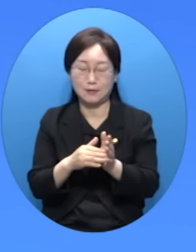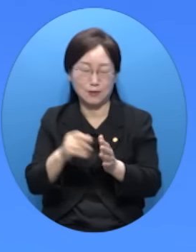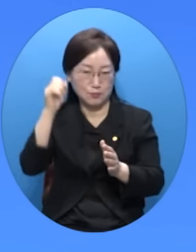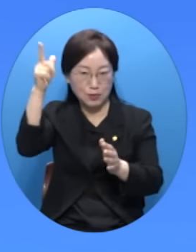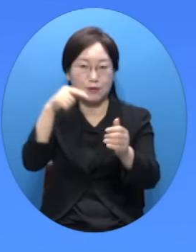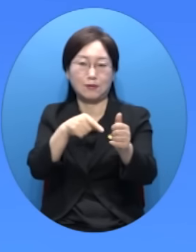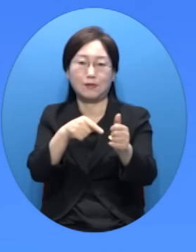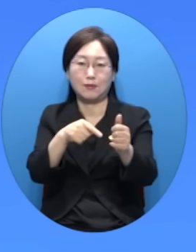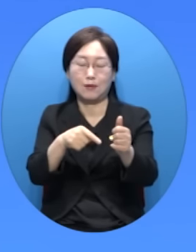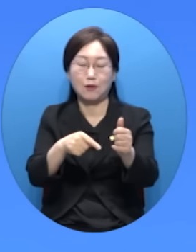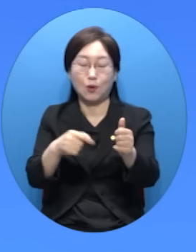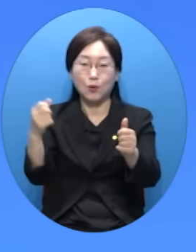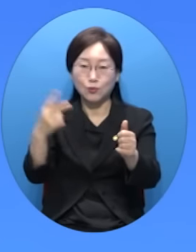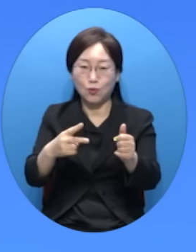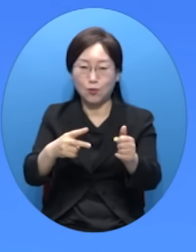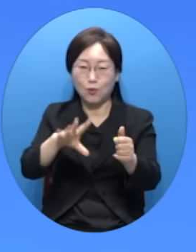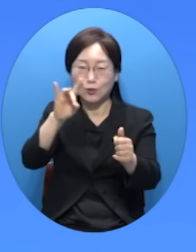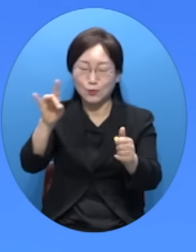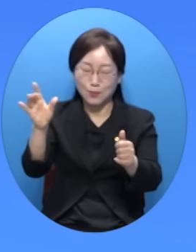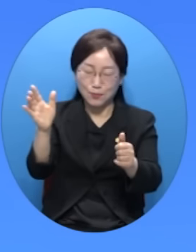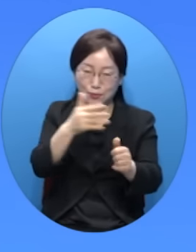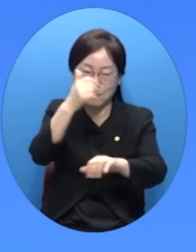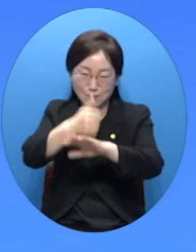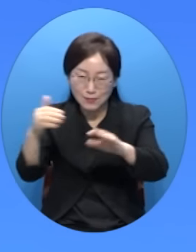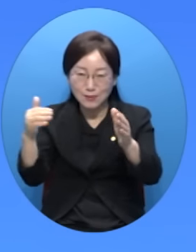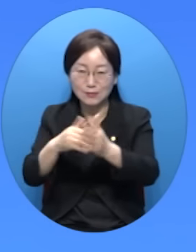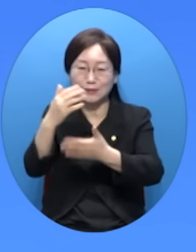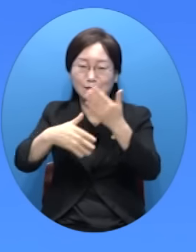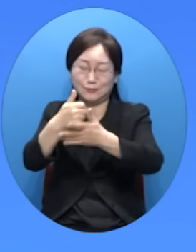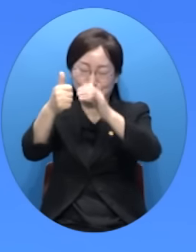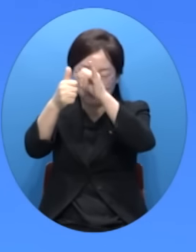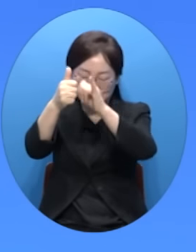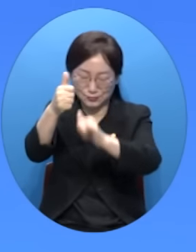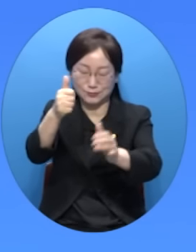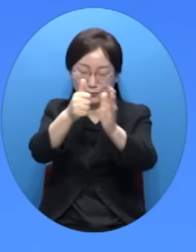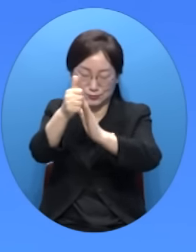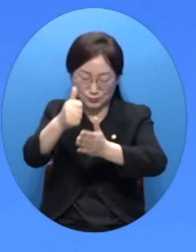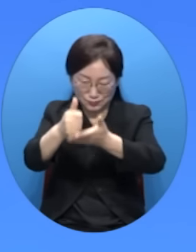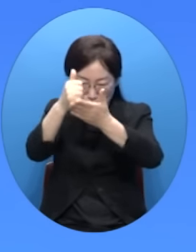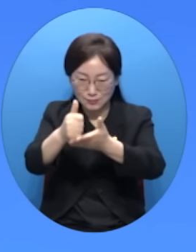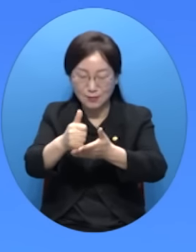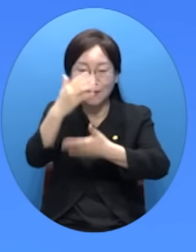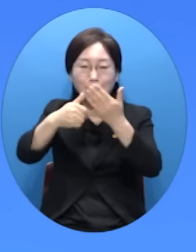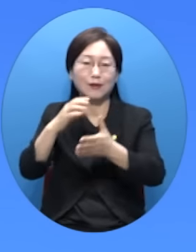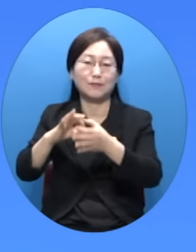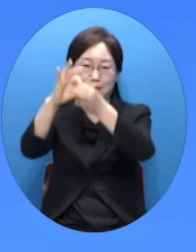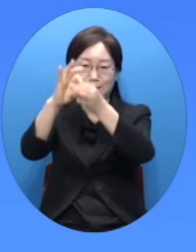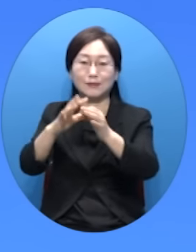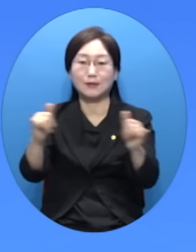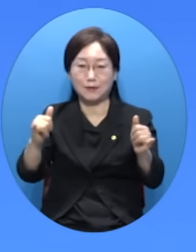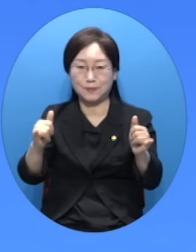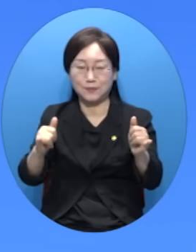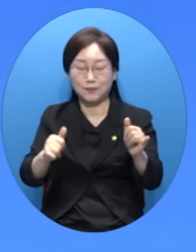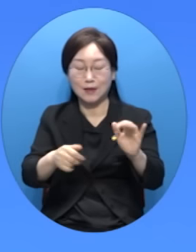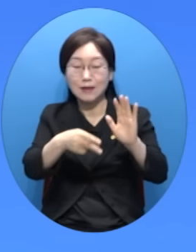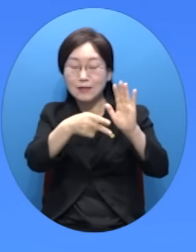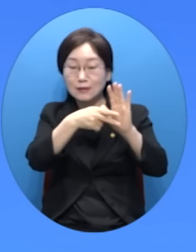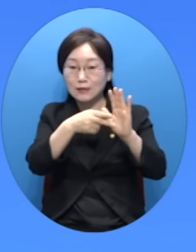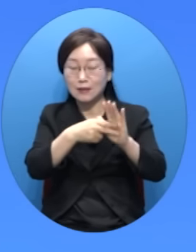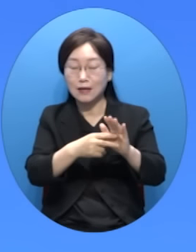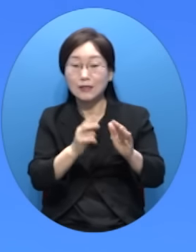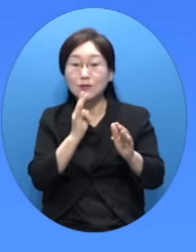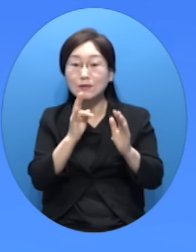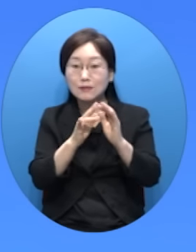무엇보다도 처음부터까지 하나님을 잘 섬긴 그러한 하나님의 사람이었습니다. 이사야 선자가 이 히스기야 왕